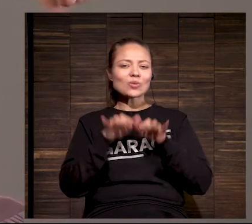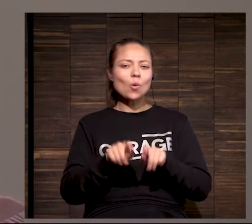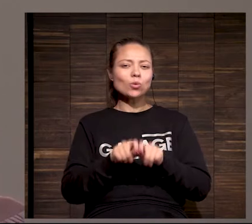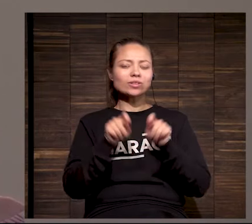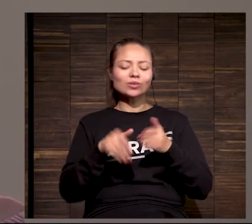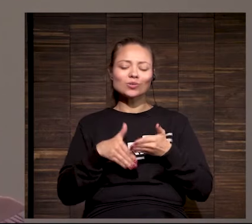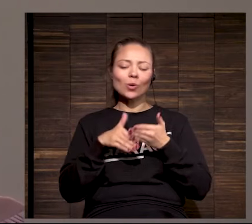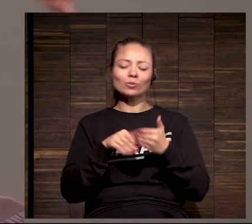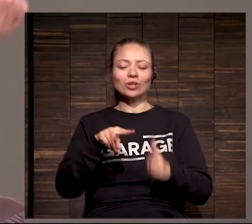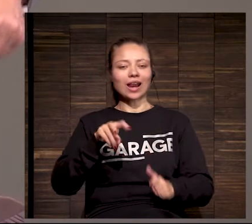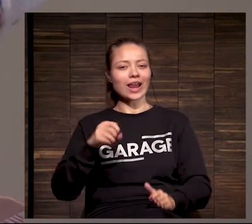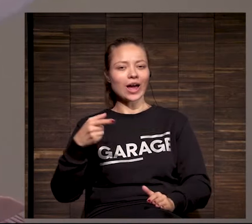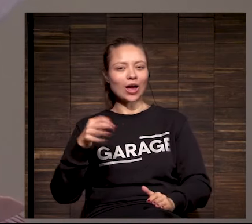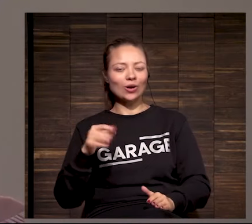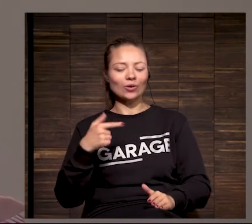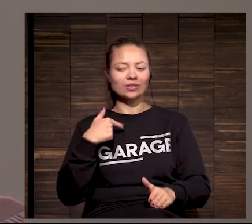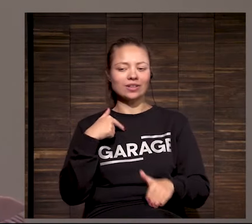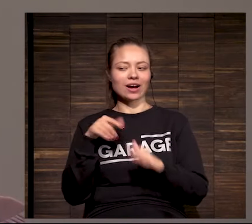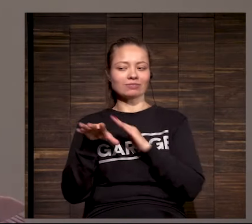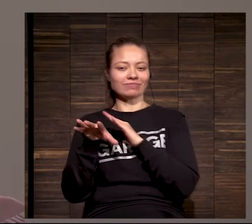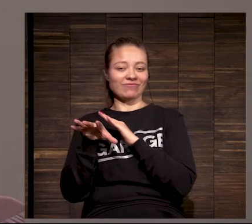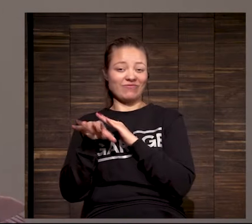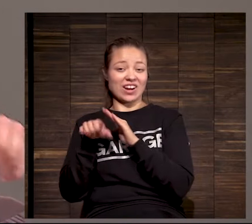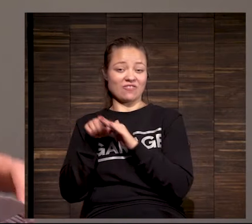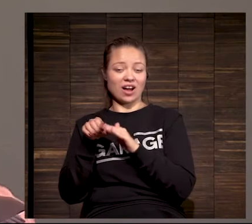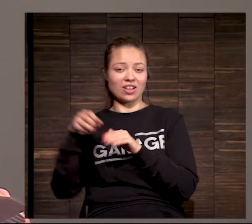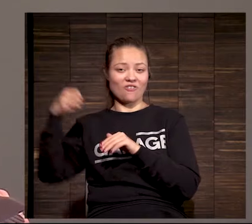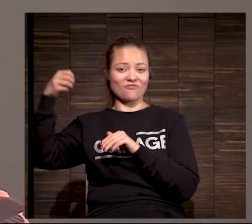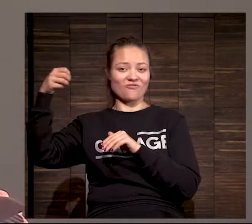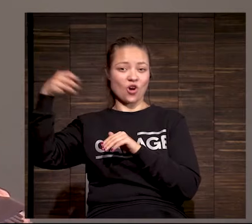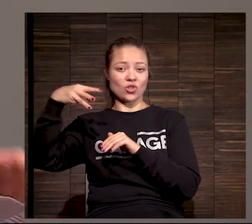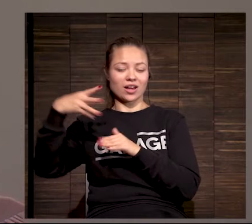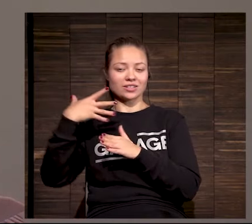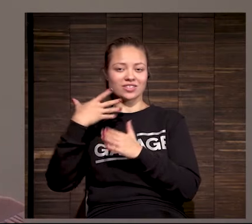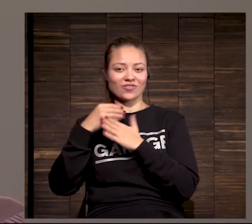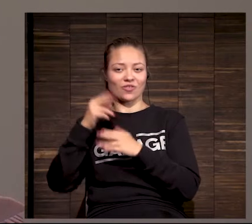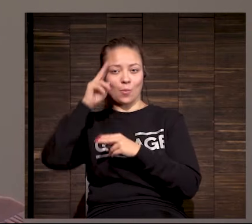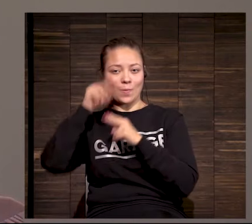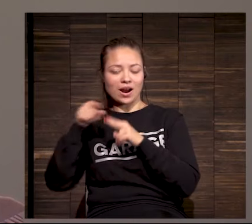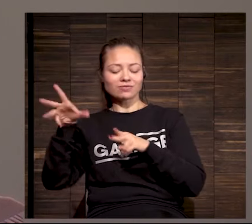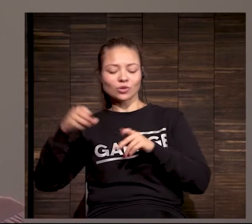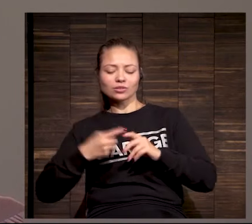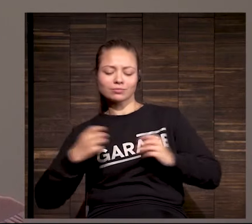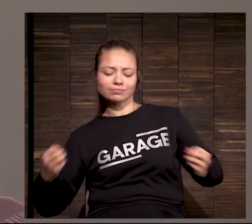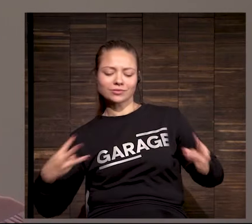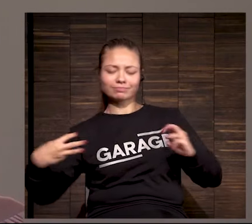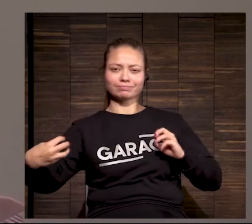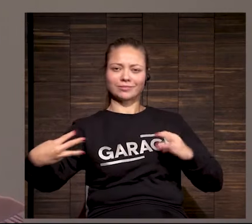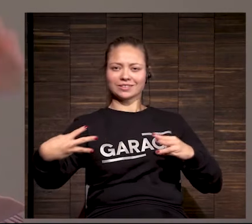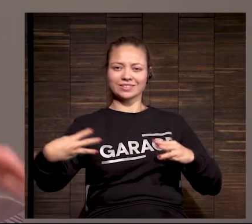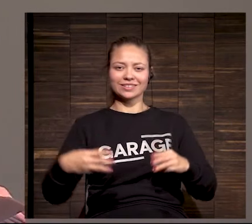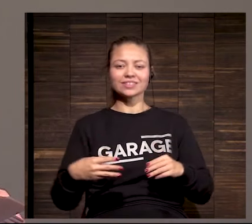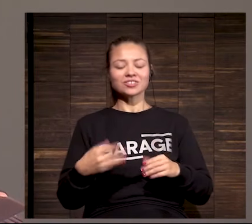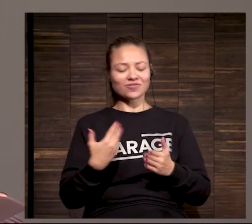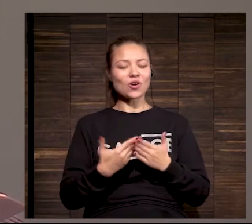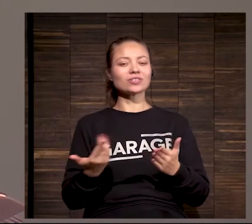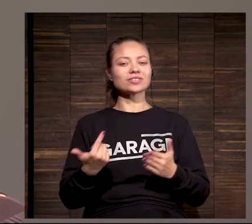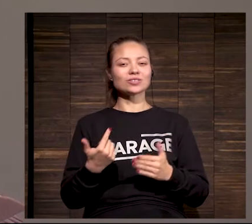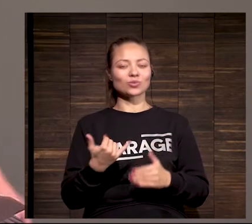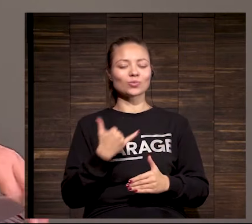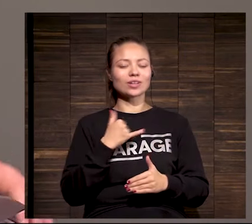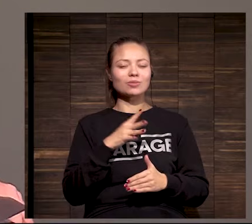лига воровал фонарик моего брата все это подсвечивал я был у